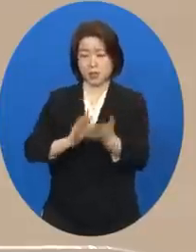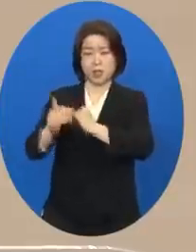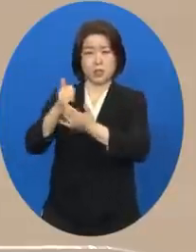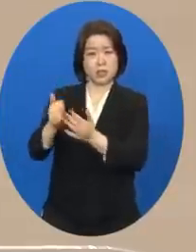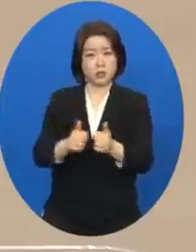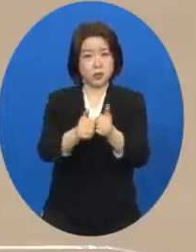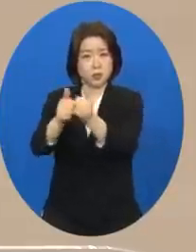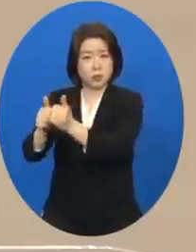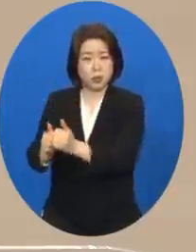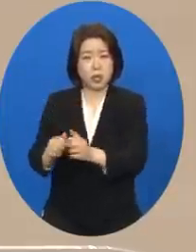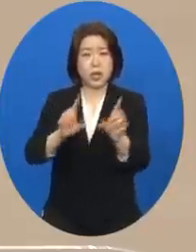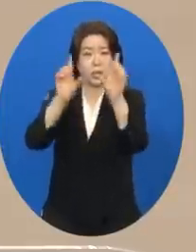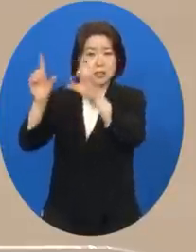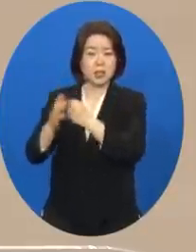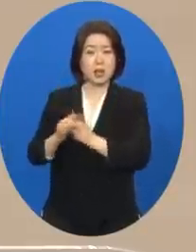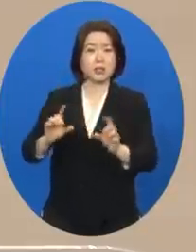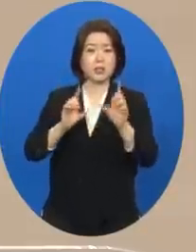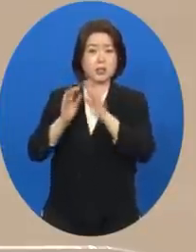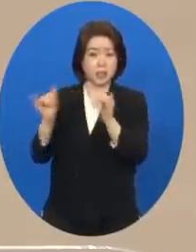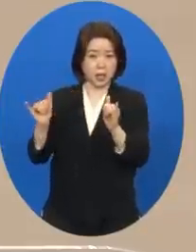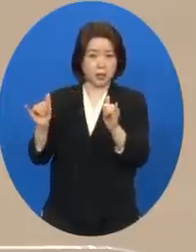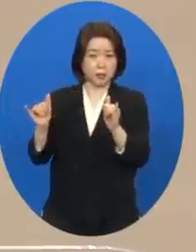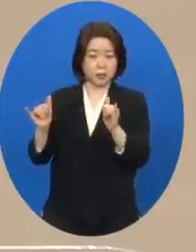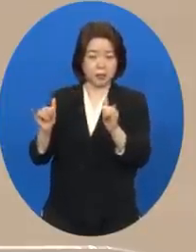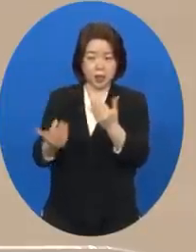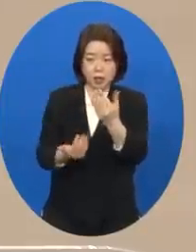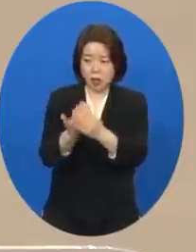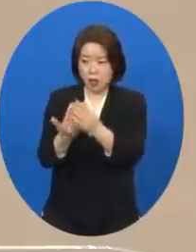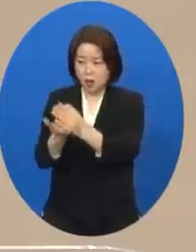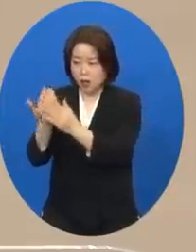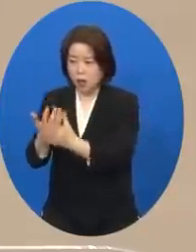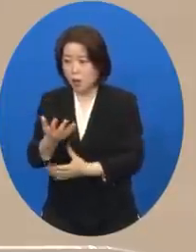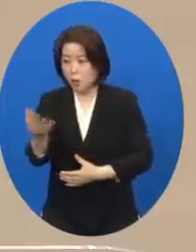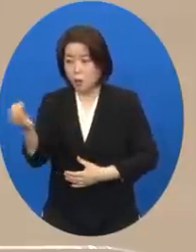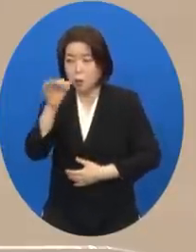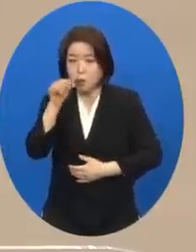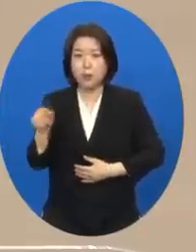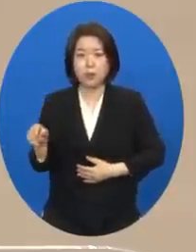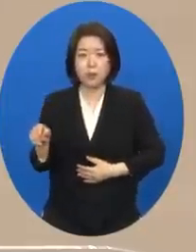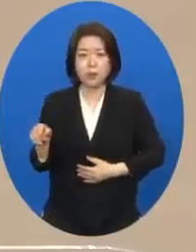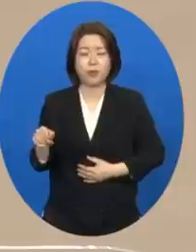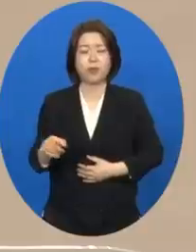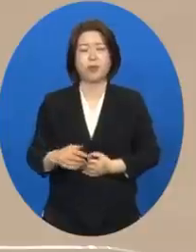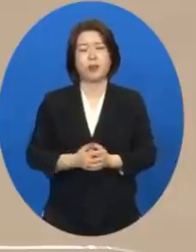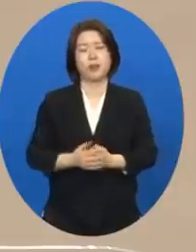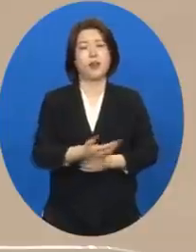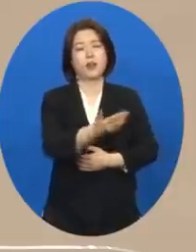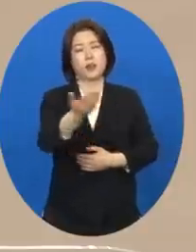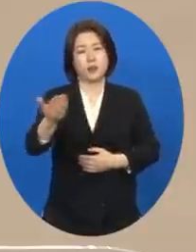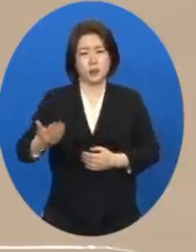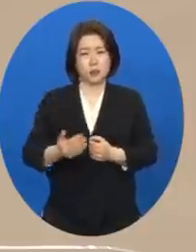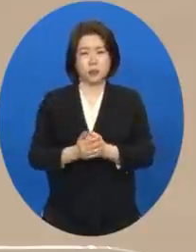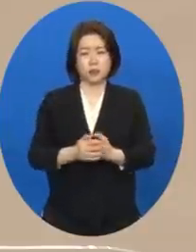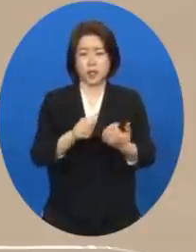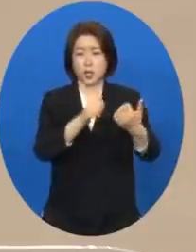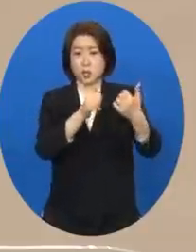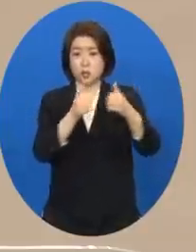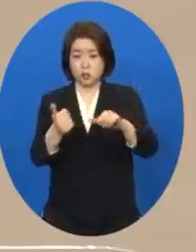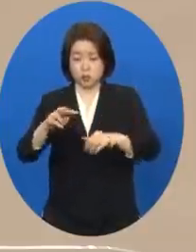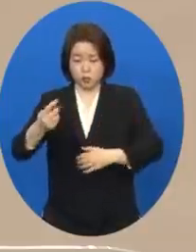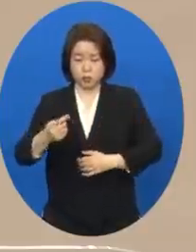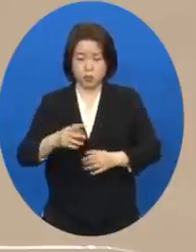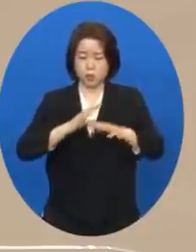동행하는 삶을 사는 이들이 일어나고 있는것 여러분 죽음도 두려워하지